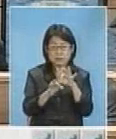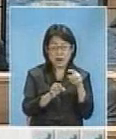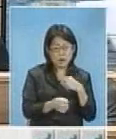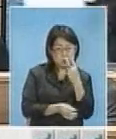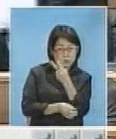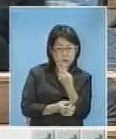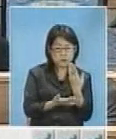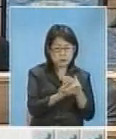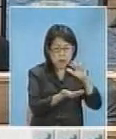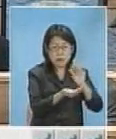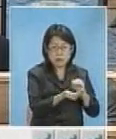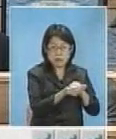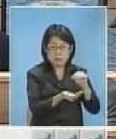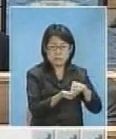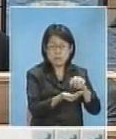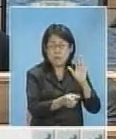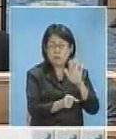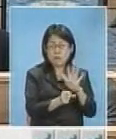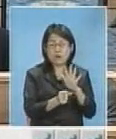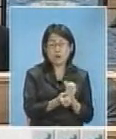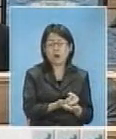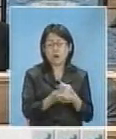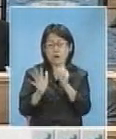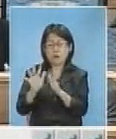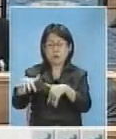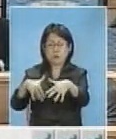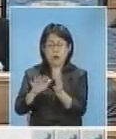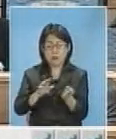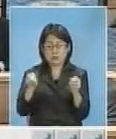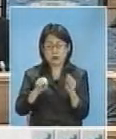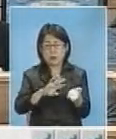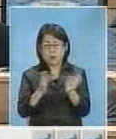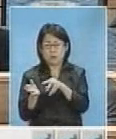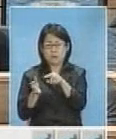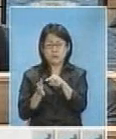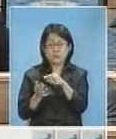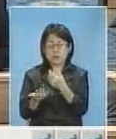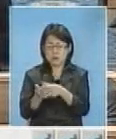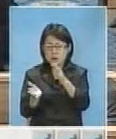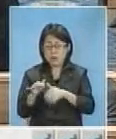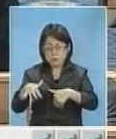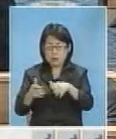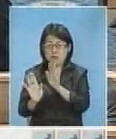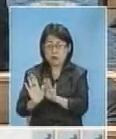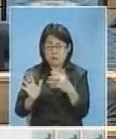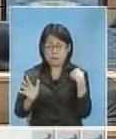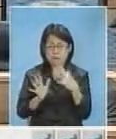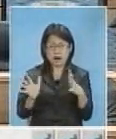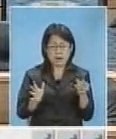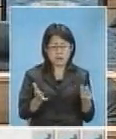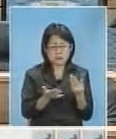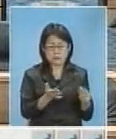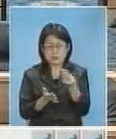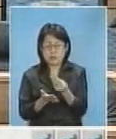พียงพอไปค้ำประกันและดูแลพี่น้องประชาชนได้ใครจะเป็นผู้รับผิดชอบรัฐบา